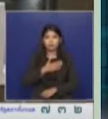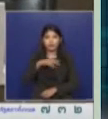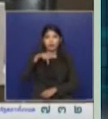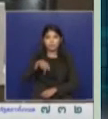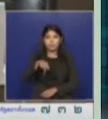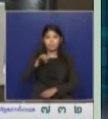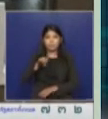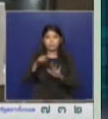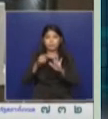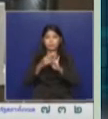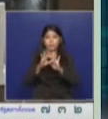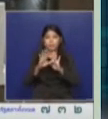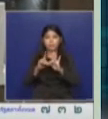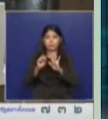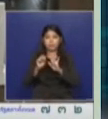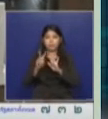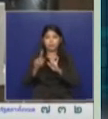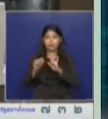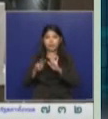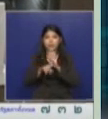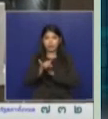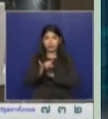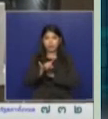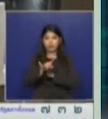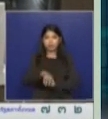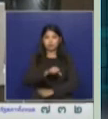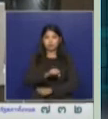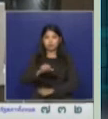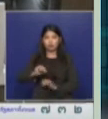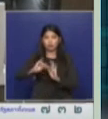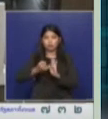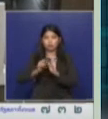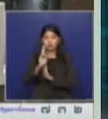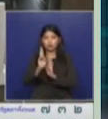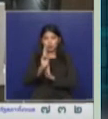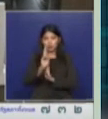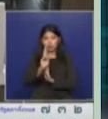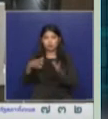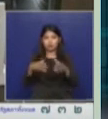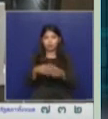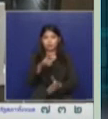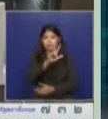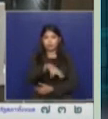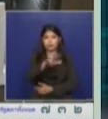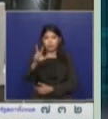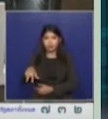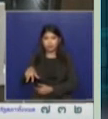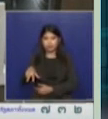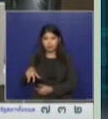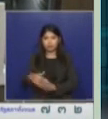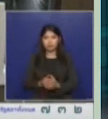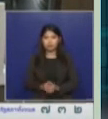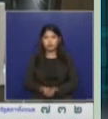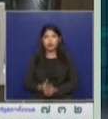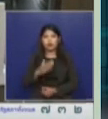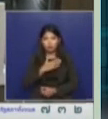ทางออกกันให้ได้ไม่ไม่ใช่คุยกันเสร็จปั๊บจะโอเคหรือไม่โอเคเดี๋ยวไปถามม็อบก่อนว่าม็อบจะโอเค